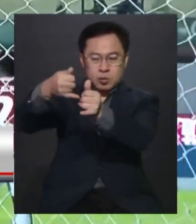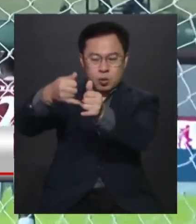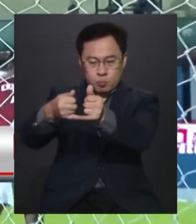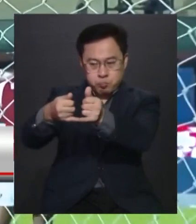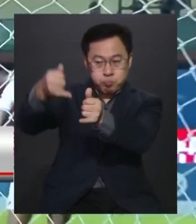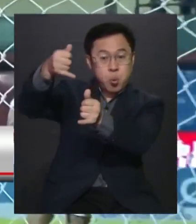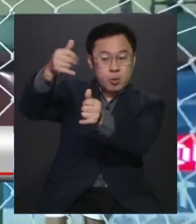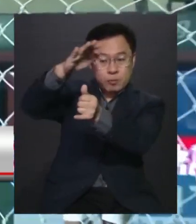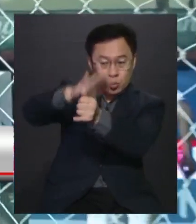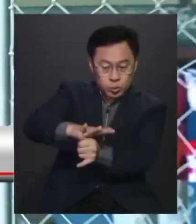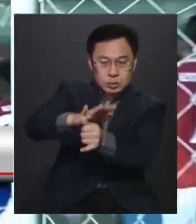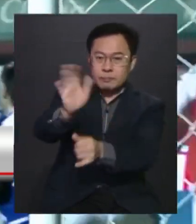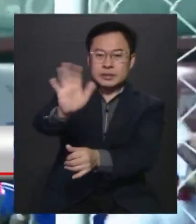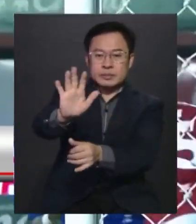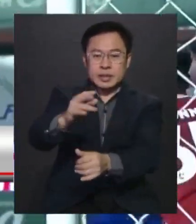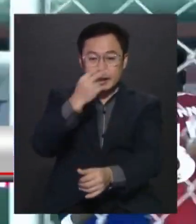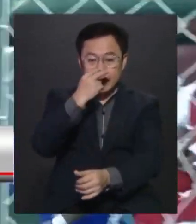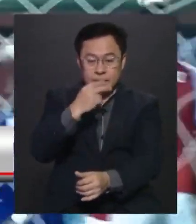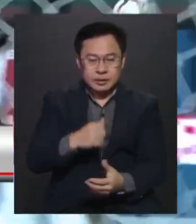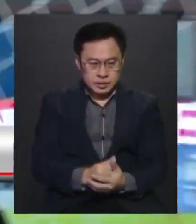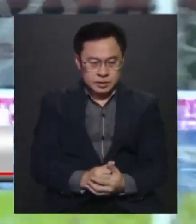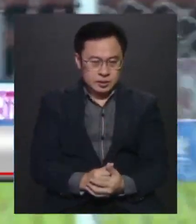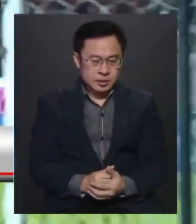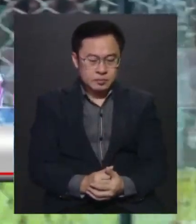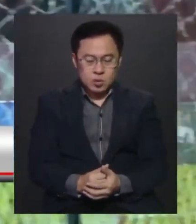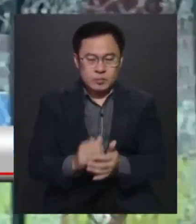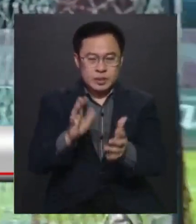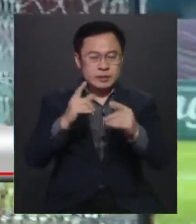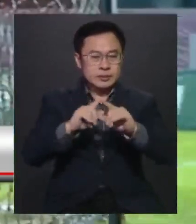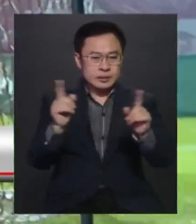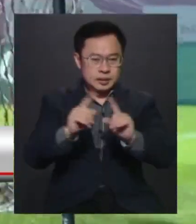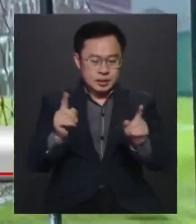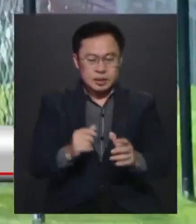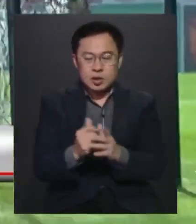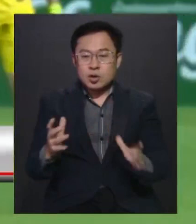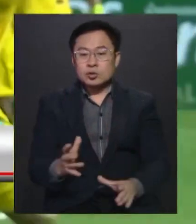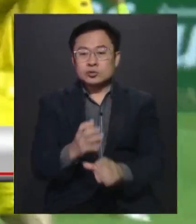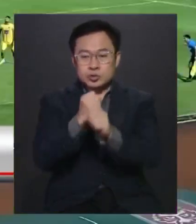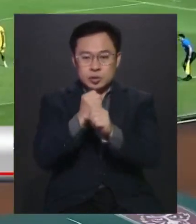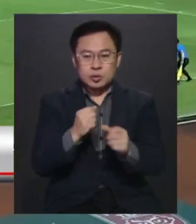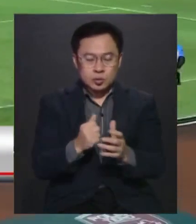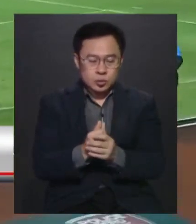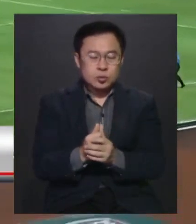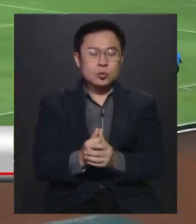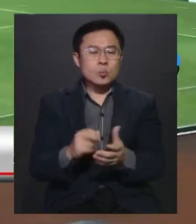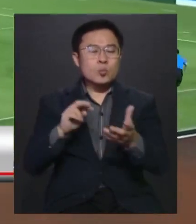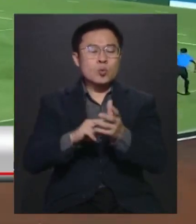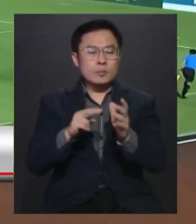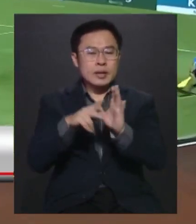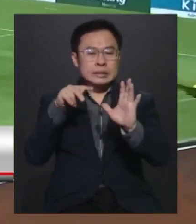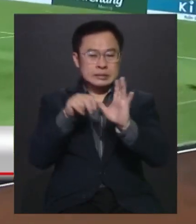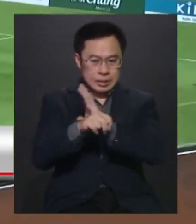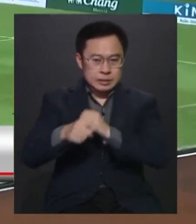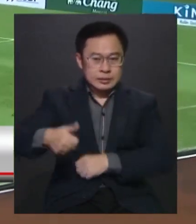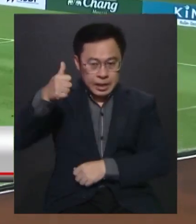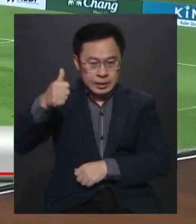ไม่ได้กดนะคือผู้เล่นเทโรเนี่ยอดิศักดิ์เนี่ยไม่ได้ขึ้นนะฮะกลายเป็นว่าจอร์ดฟิลิเป้ขึ้นสูงกว่าก็ได้ประตูขึ้นนำไปครับจากนั้น